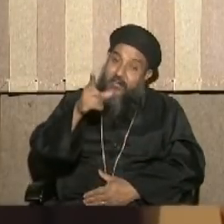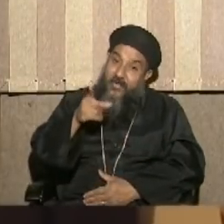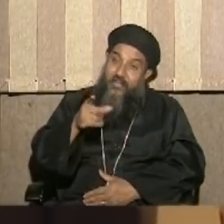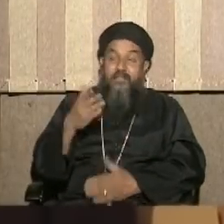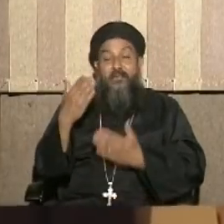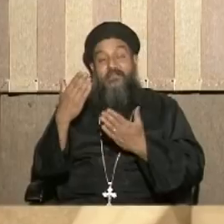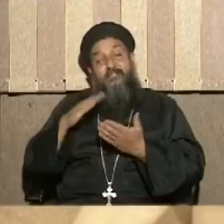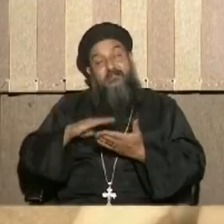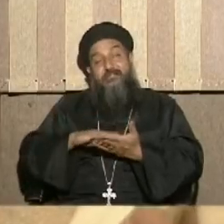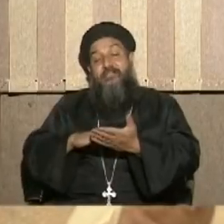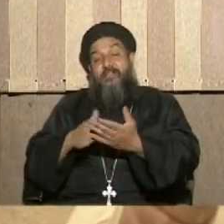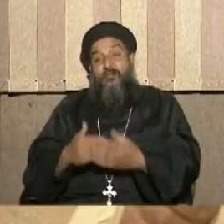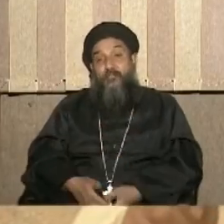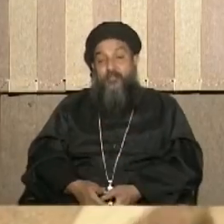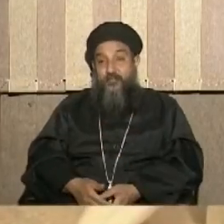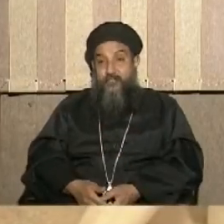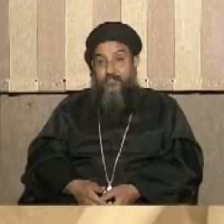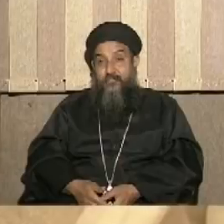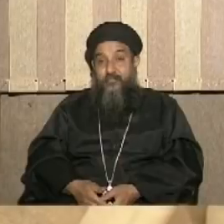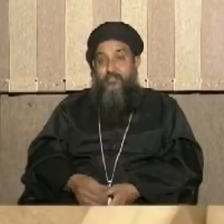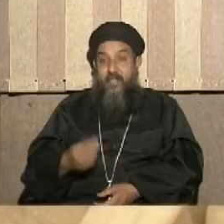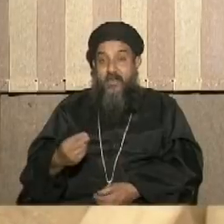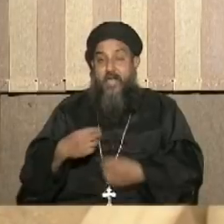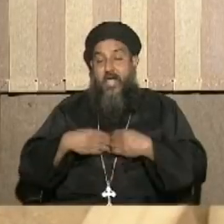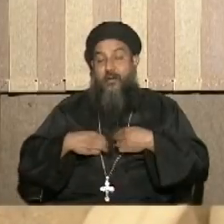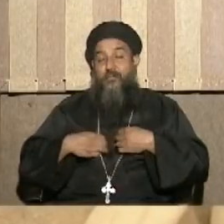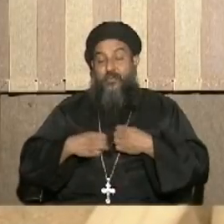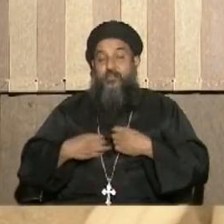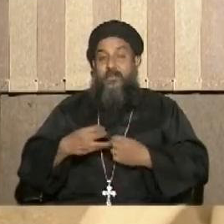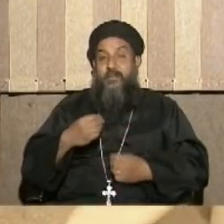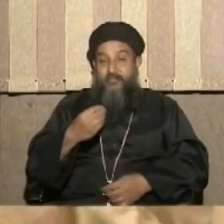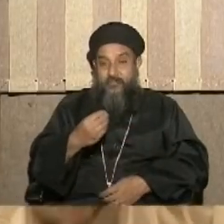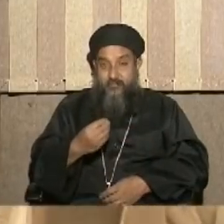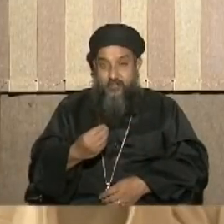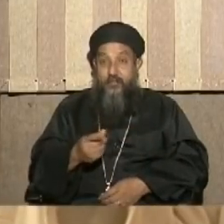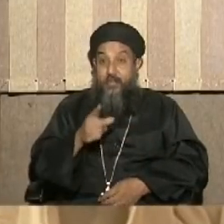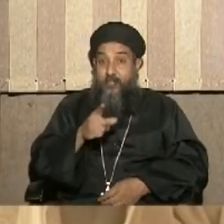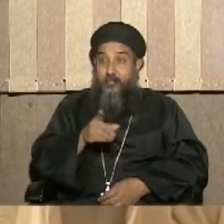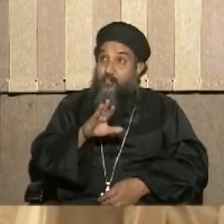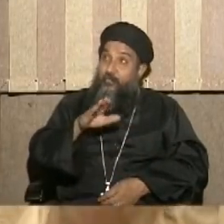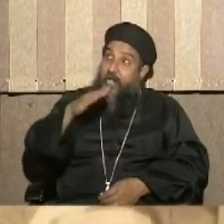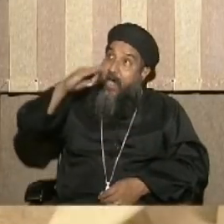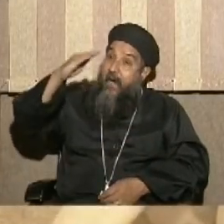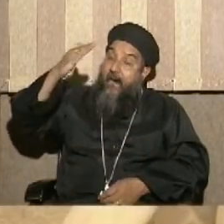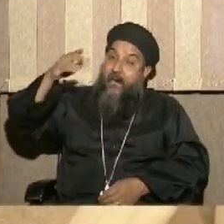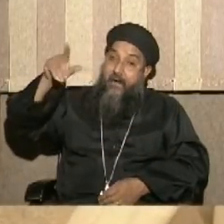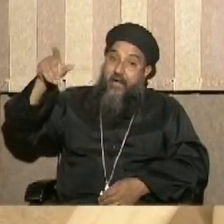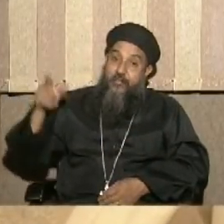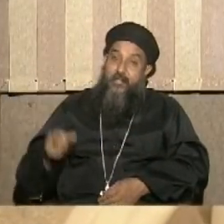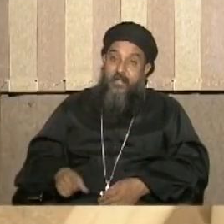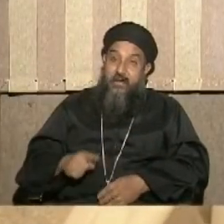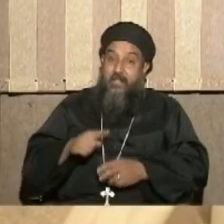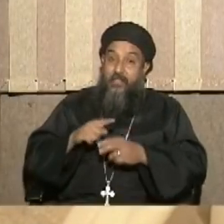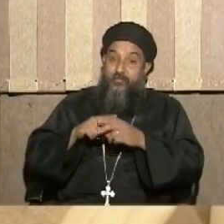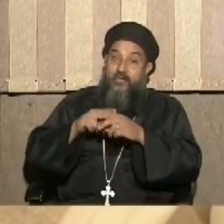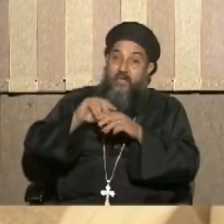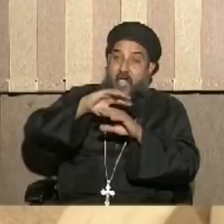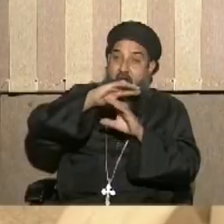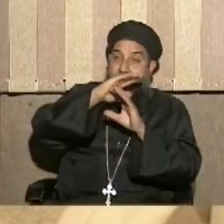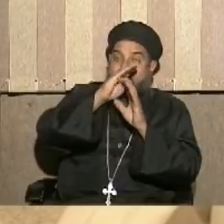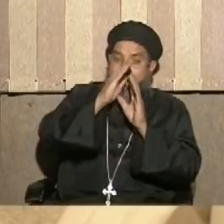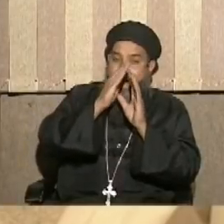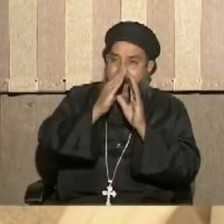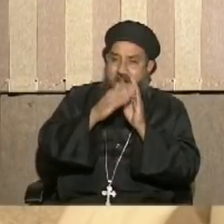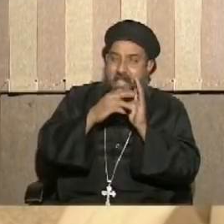حروب الشيطان. أنا هجيب لكم لبس من عندي، وهناك في الجبل فيه